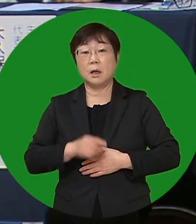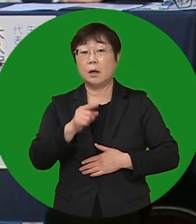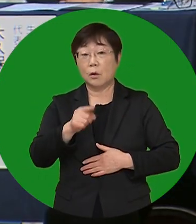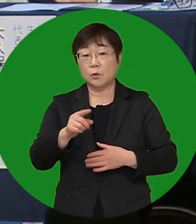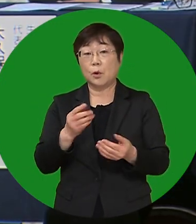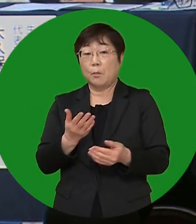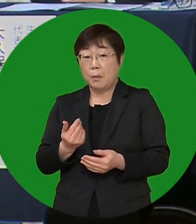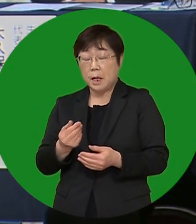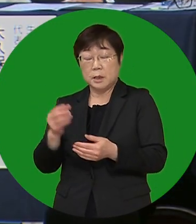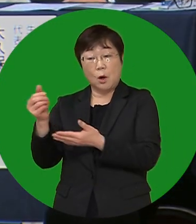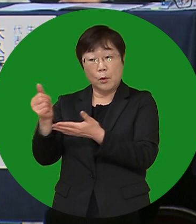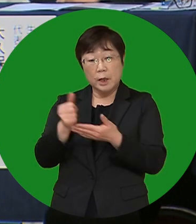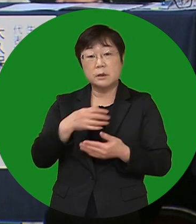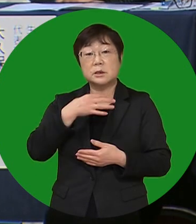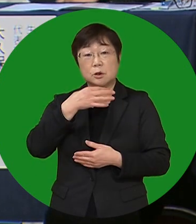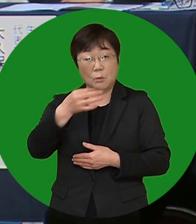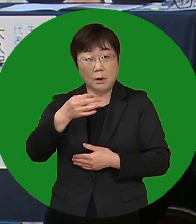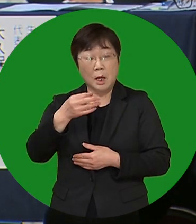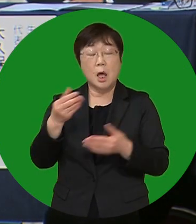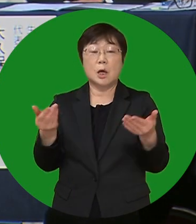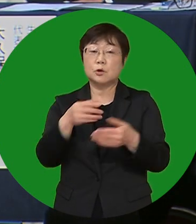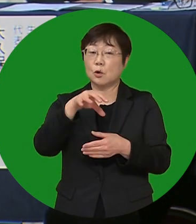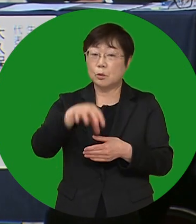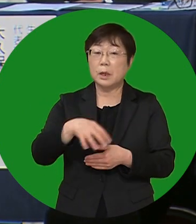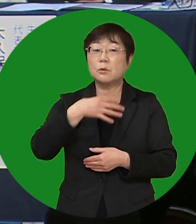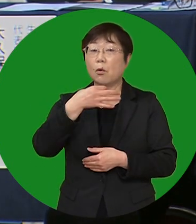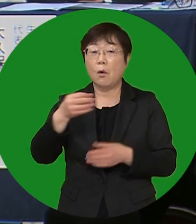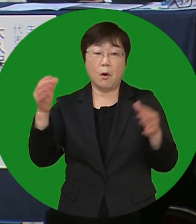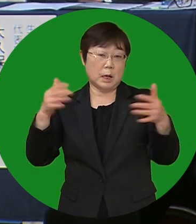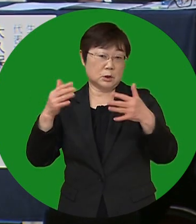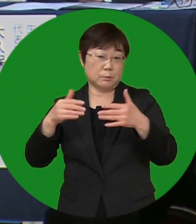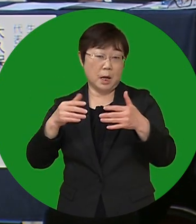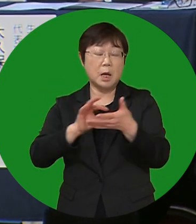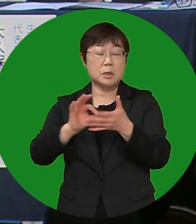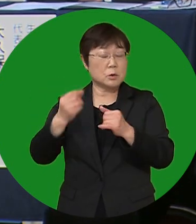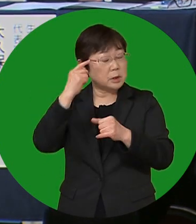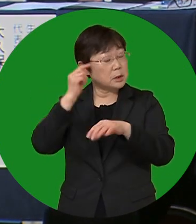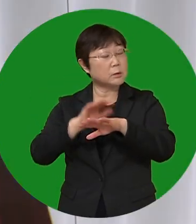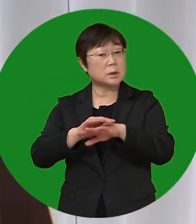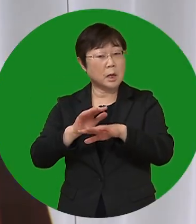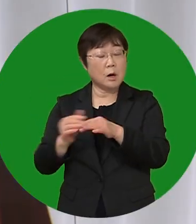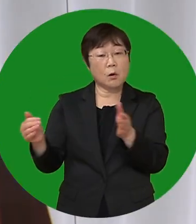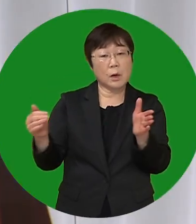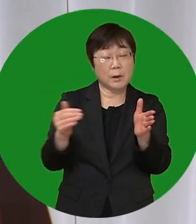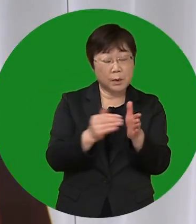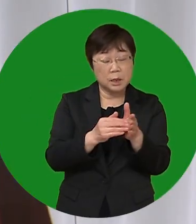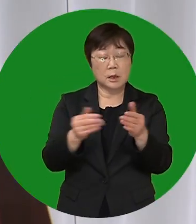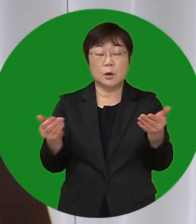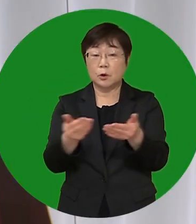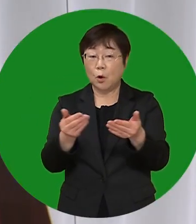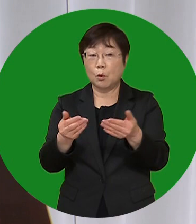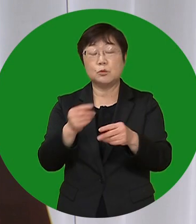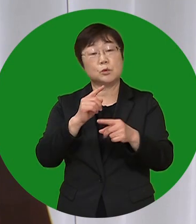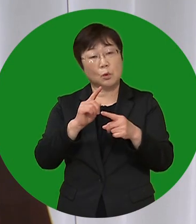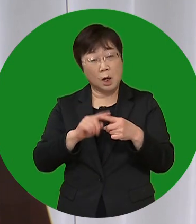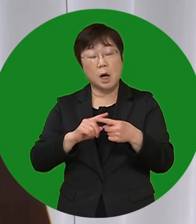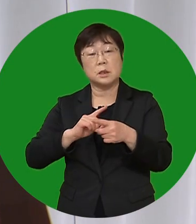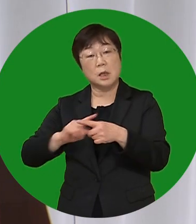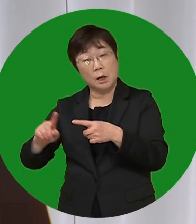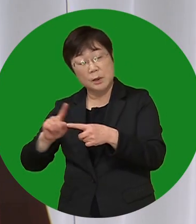にあたりお客様の声や職場の声を集め消費者の視点でこれまでの業務やサービスを